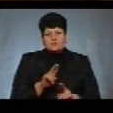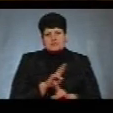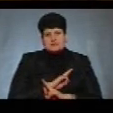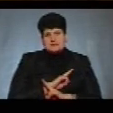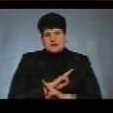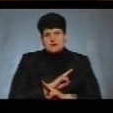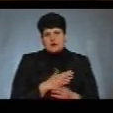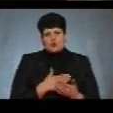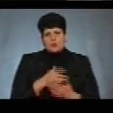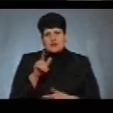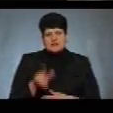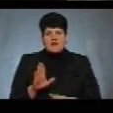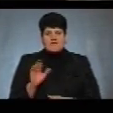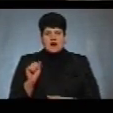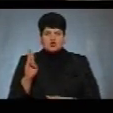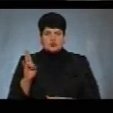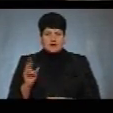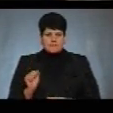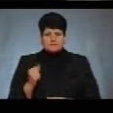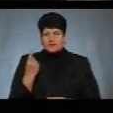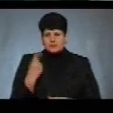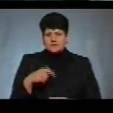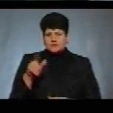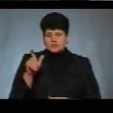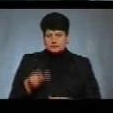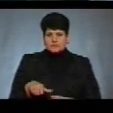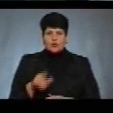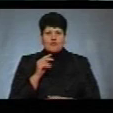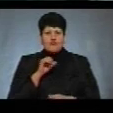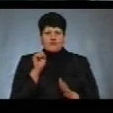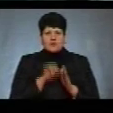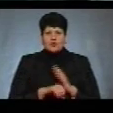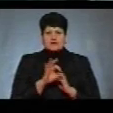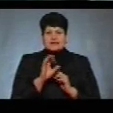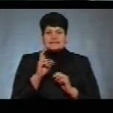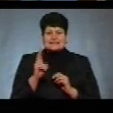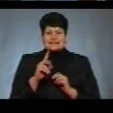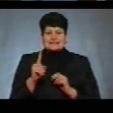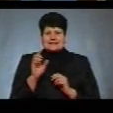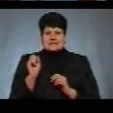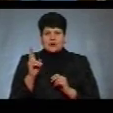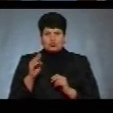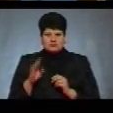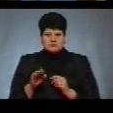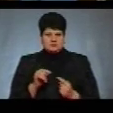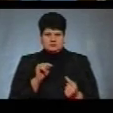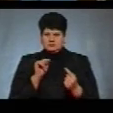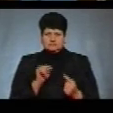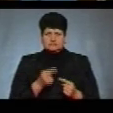смерті громадянина Ващенка. Один із підозрюваних у вбивстві Олександр Закутній висновок експертів заперечує.